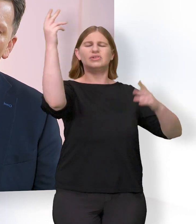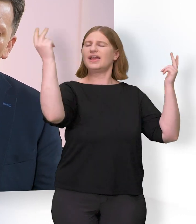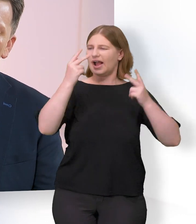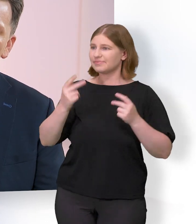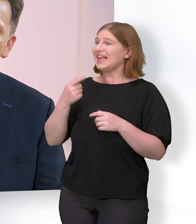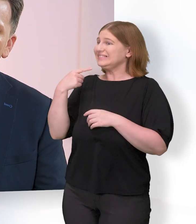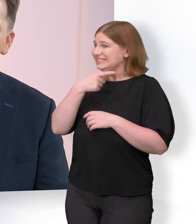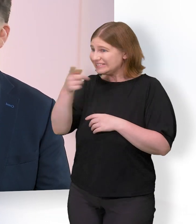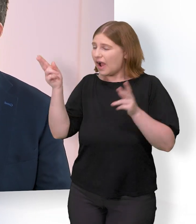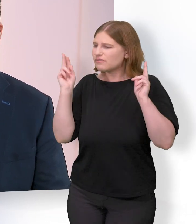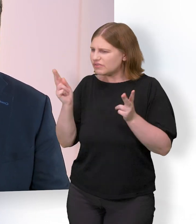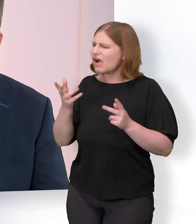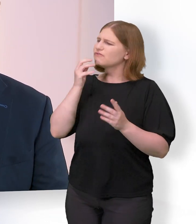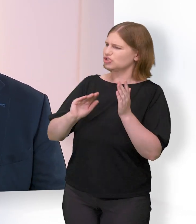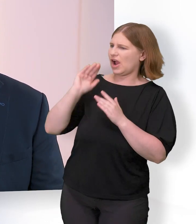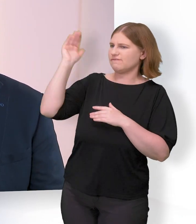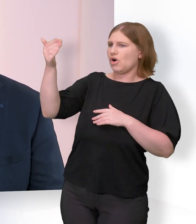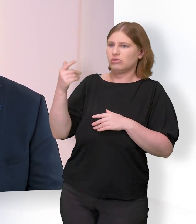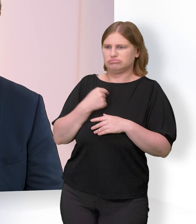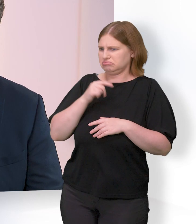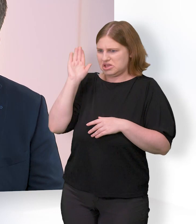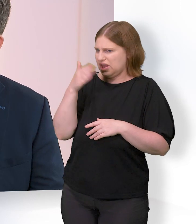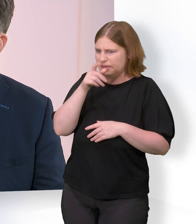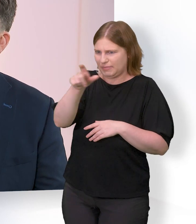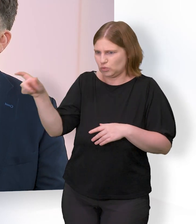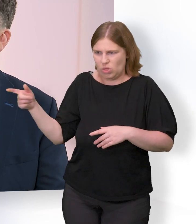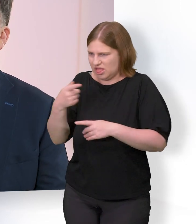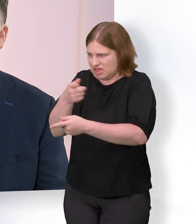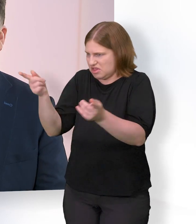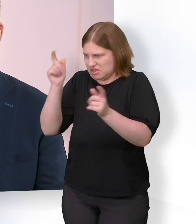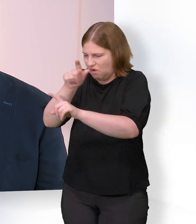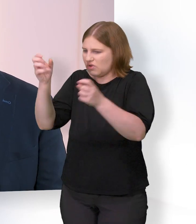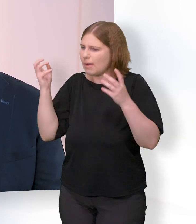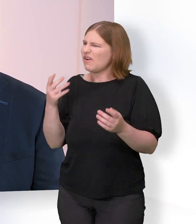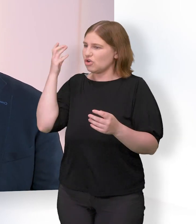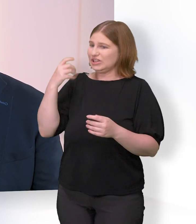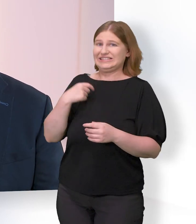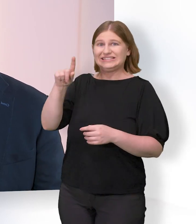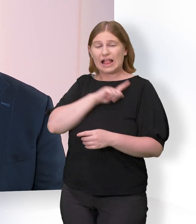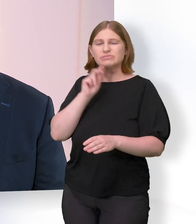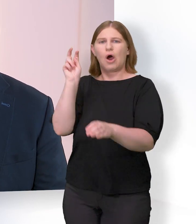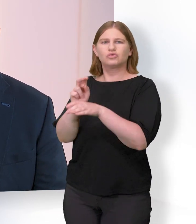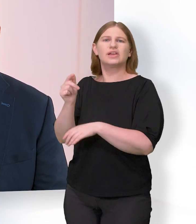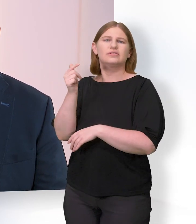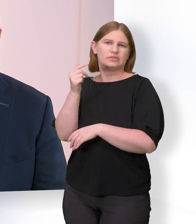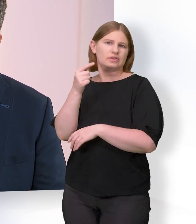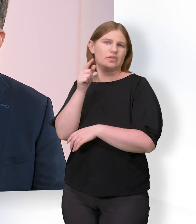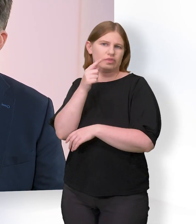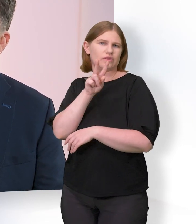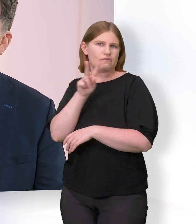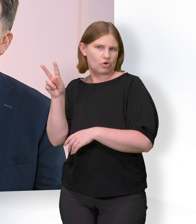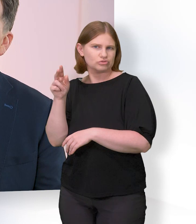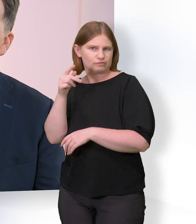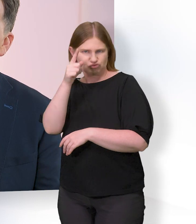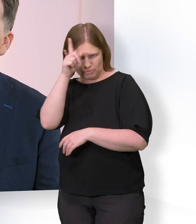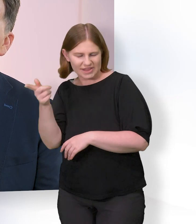dem Erfolg. Und ich kenne die ja alle nicht persönlich. Ja. Aber wenn ich da wäre, dann würde ich schon sagen, und ich erkenne mich da auch